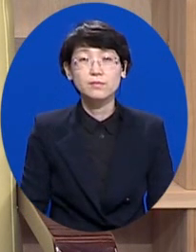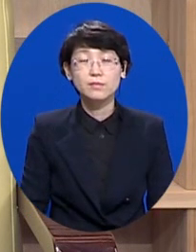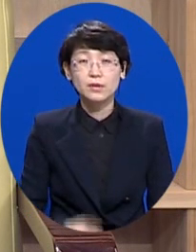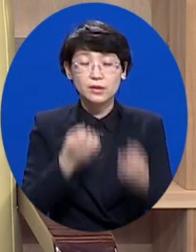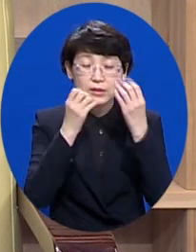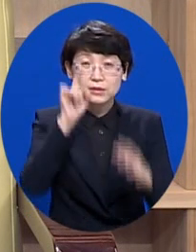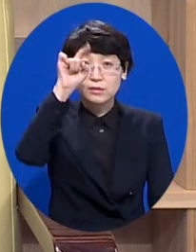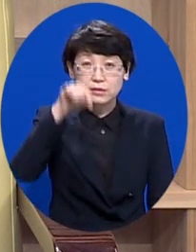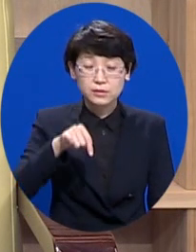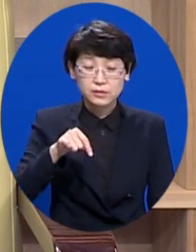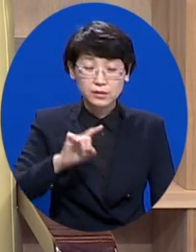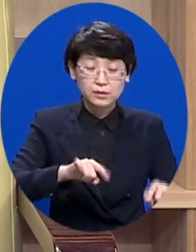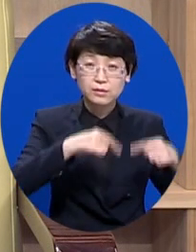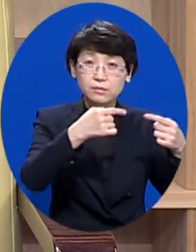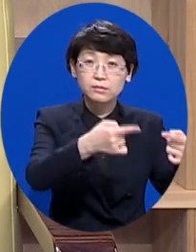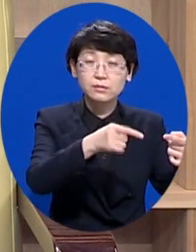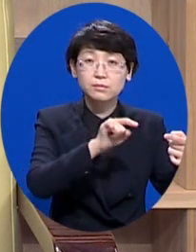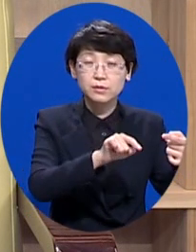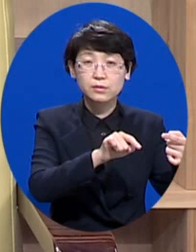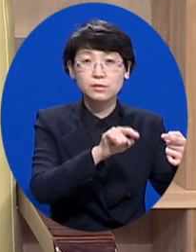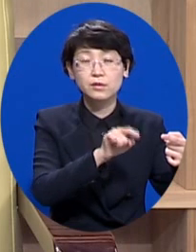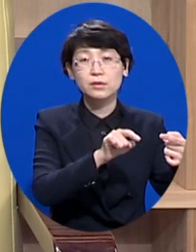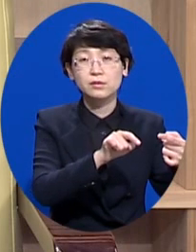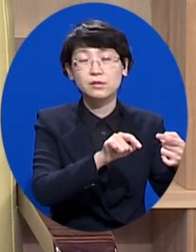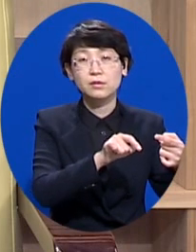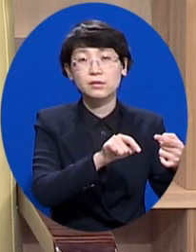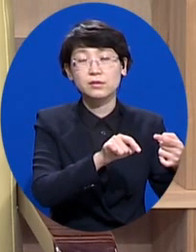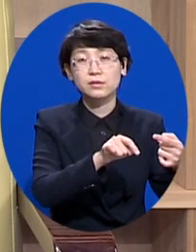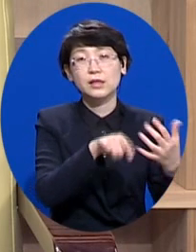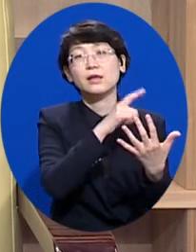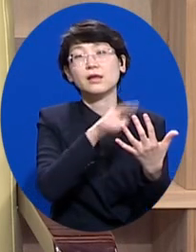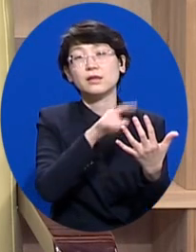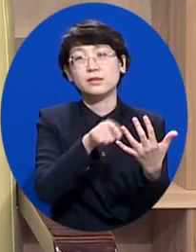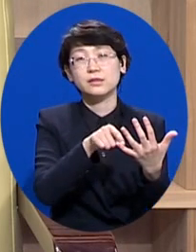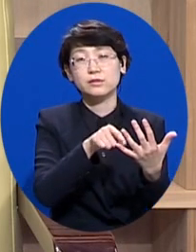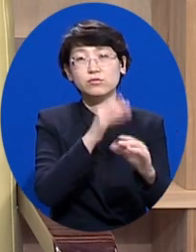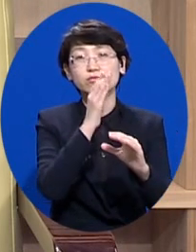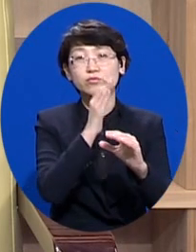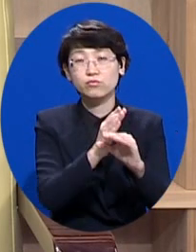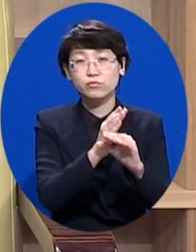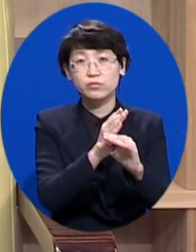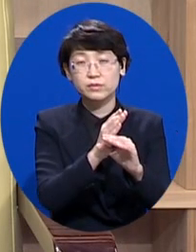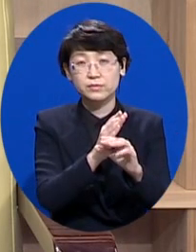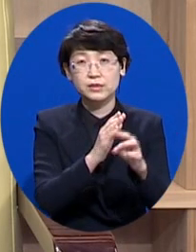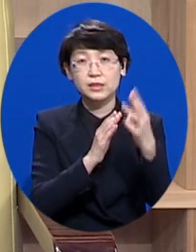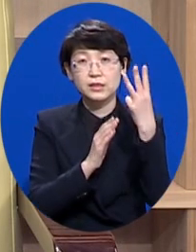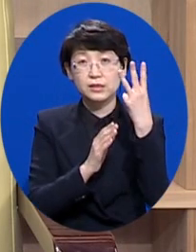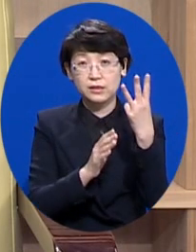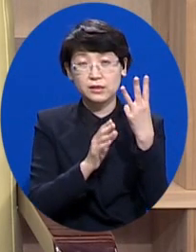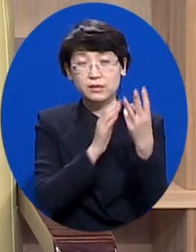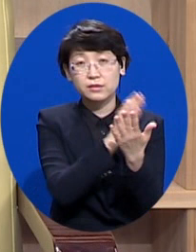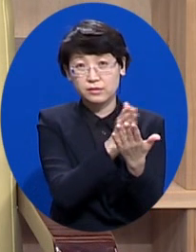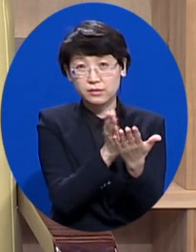신천지에 들어가면은 신천지에서 가르치는 핵심 교리가 세 가지가 있습니다. 이세 가지를 요약을 하면